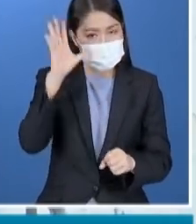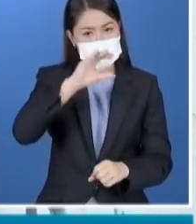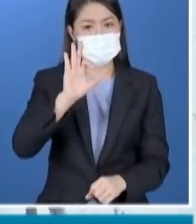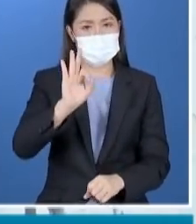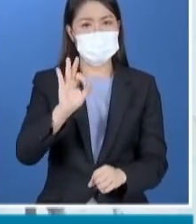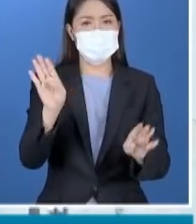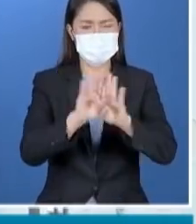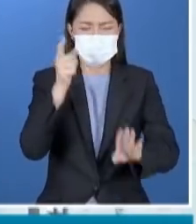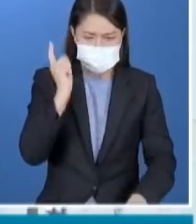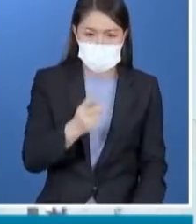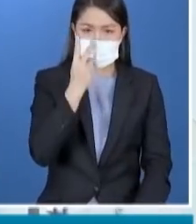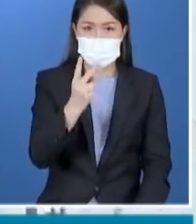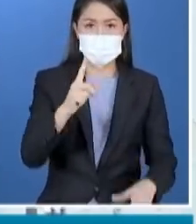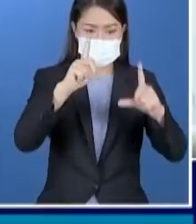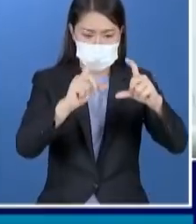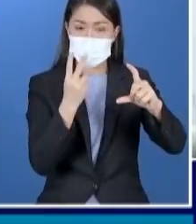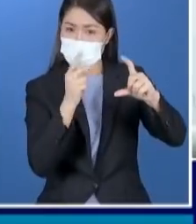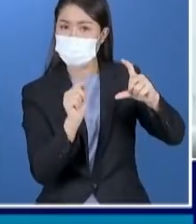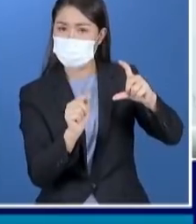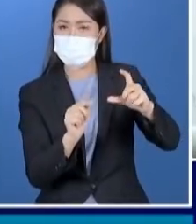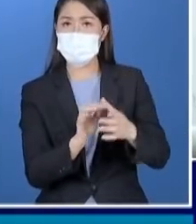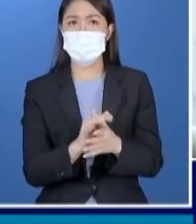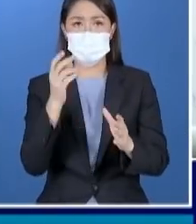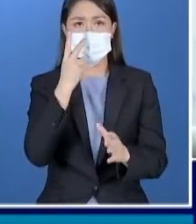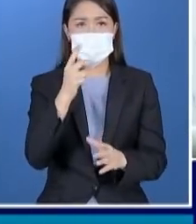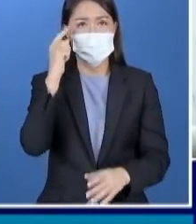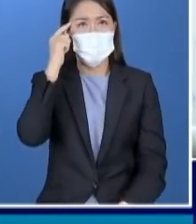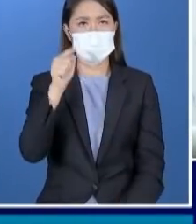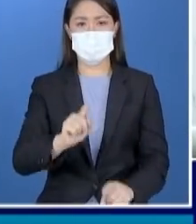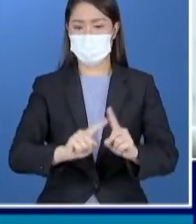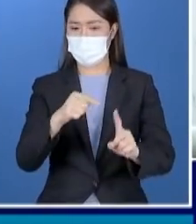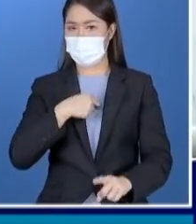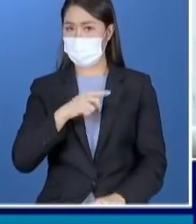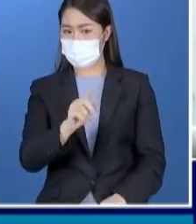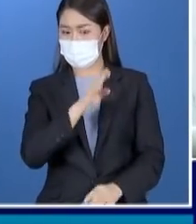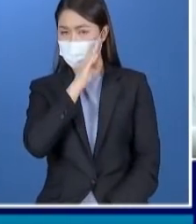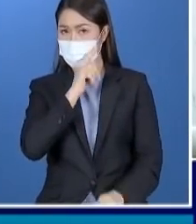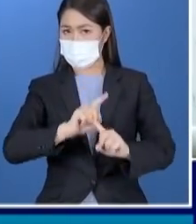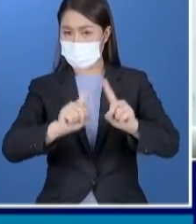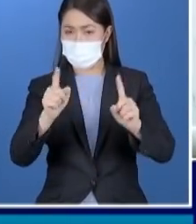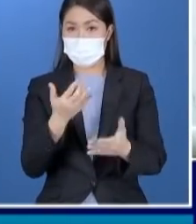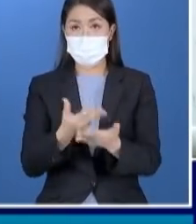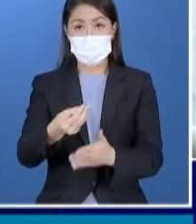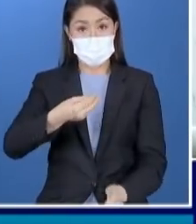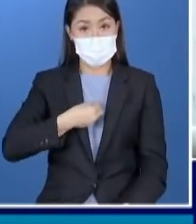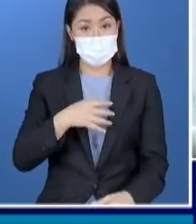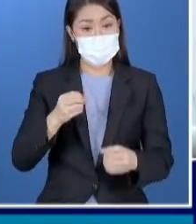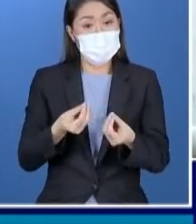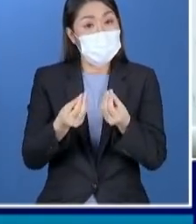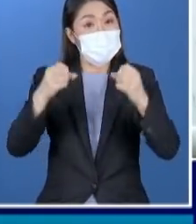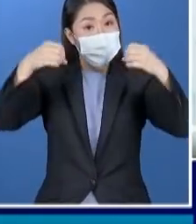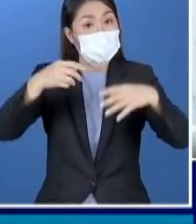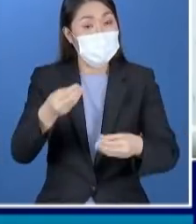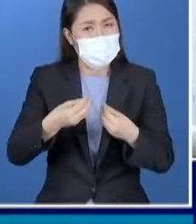แน่นอน ผมเห็นเขาถ่ายรูปแล้วผมเห็นรูปแล้วผมก็รู้แล้วไม่ใช่ไฟนี ่ครับทางนี้รับเงินหรือเปล่าแล้วไปเปิดไฟให้เขาอะไร